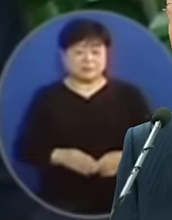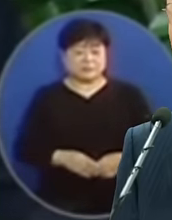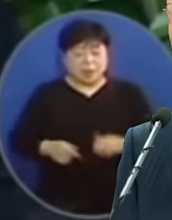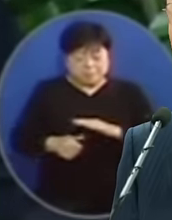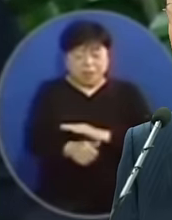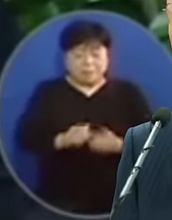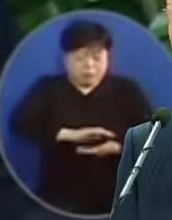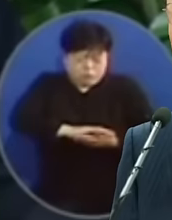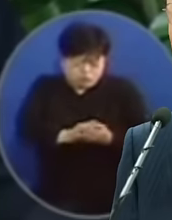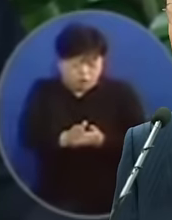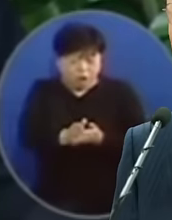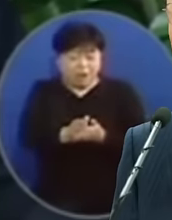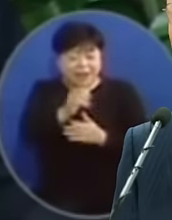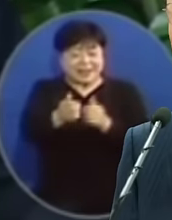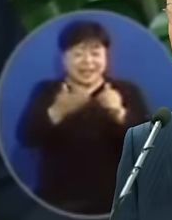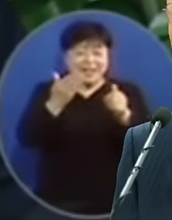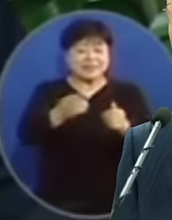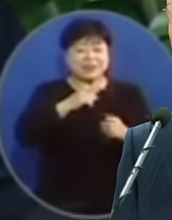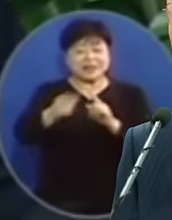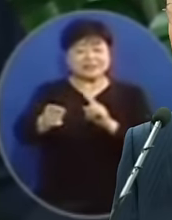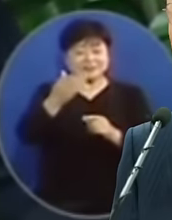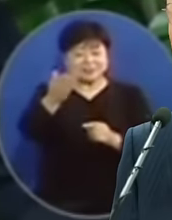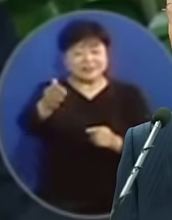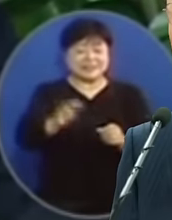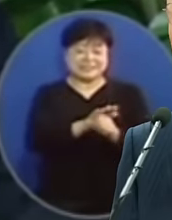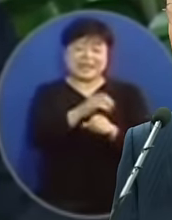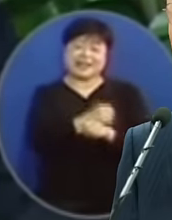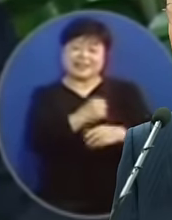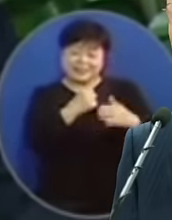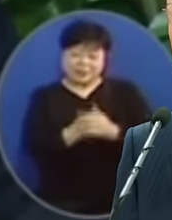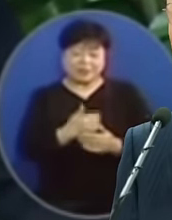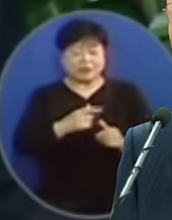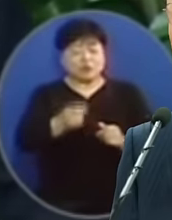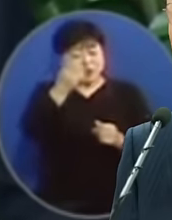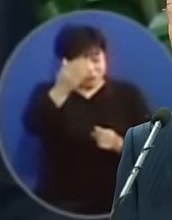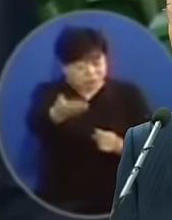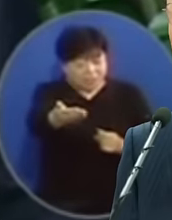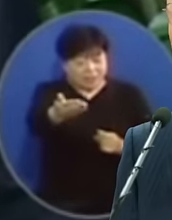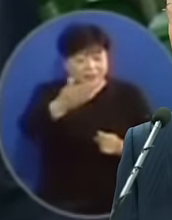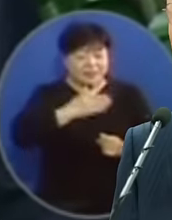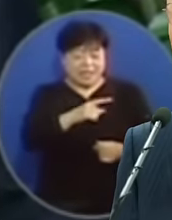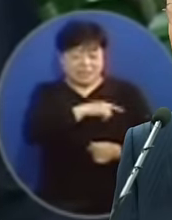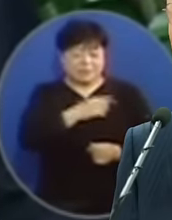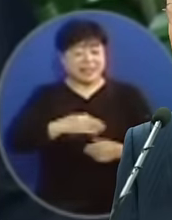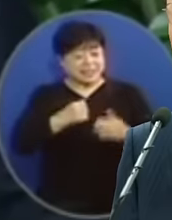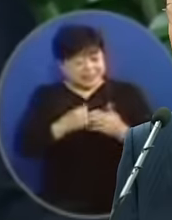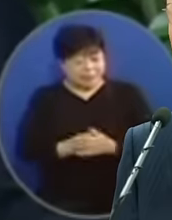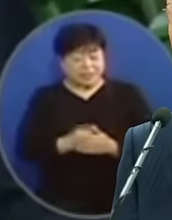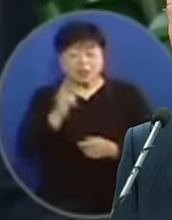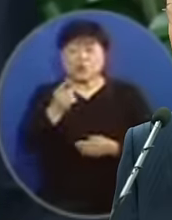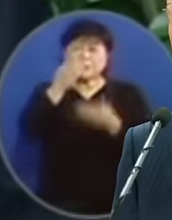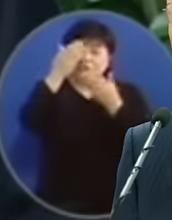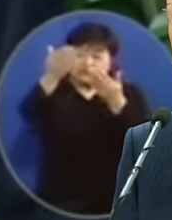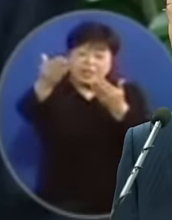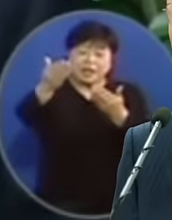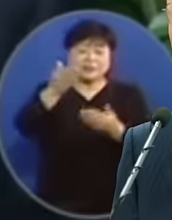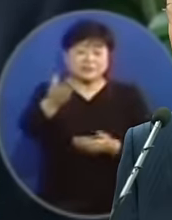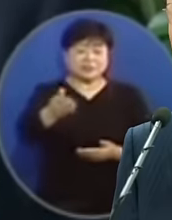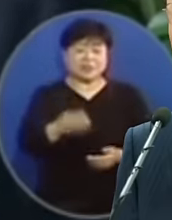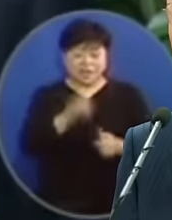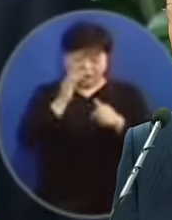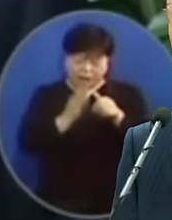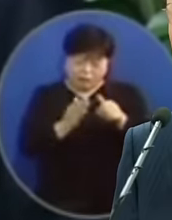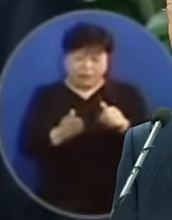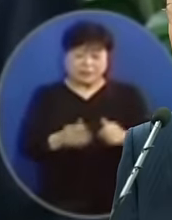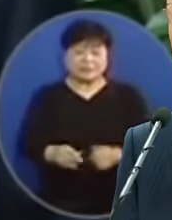발로 누르리로다. 하나님이 가라사대 제가 나를 사랑한즉 내가 저를 건지리라. 제가 내 이름으로 안즉 내가 저를 높이리라. 제가 내게